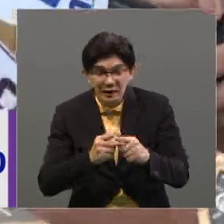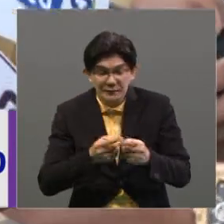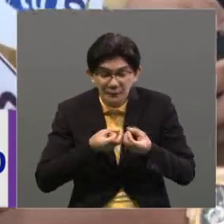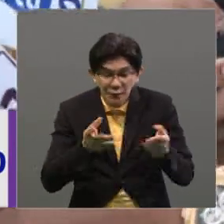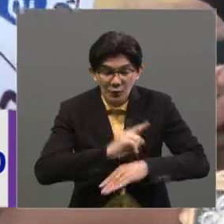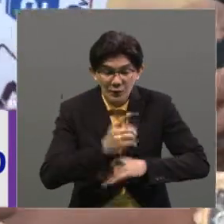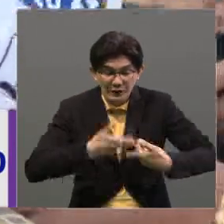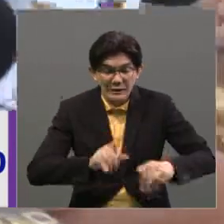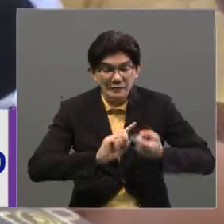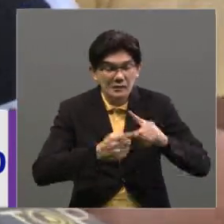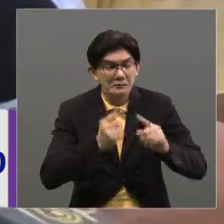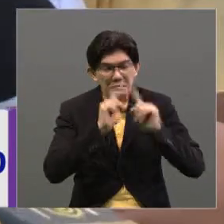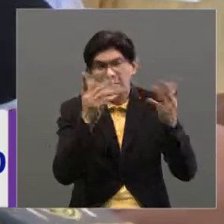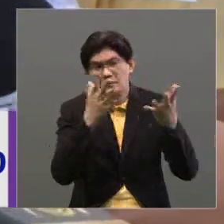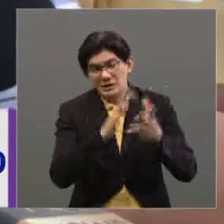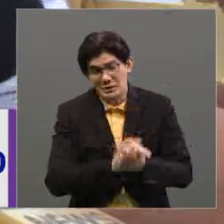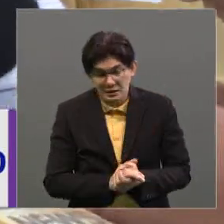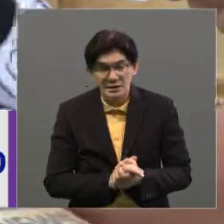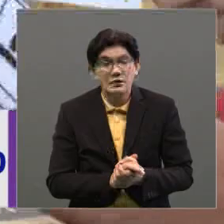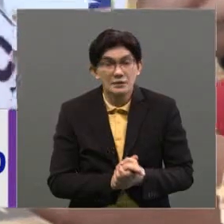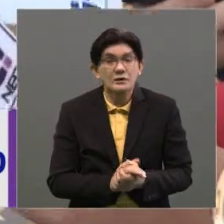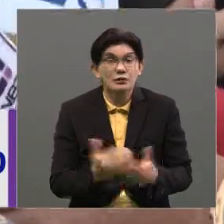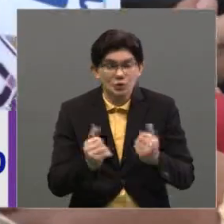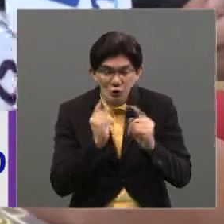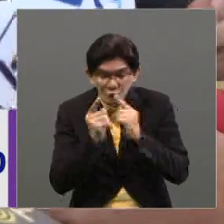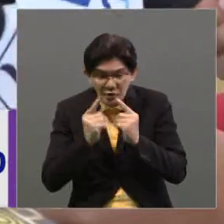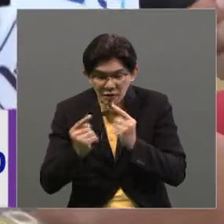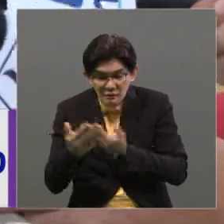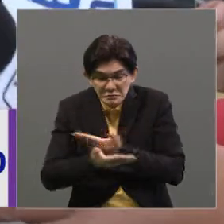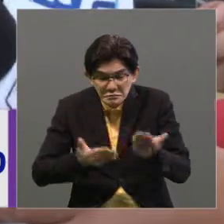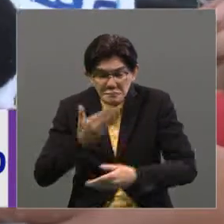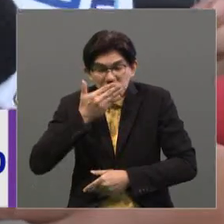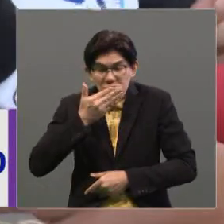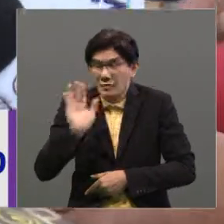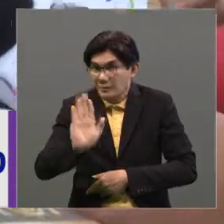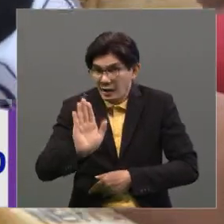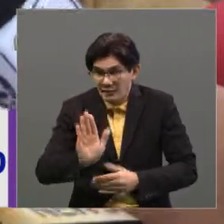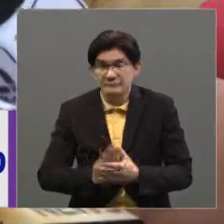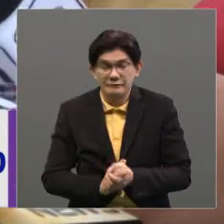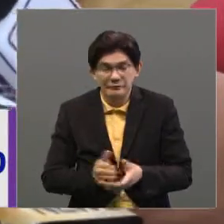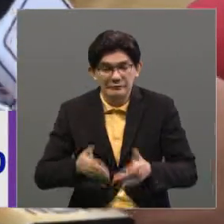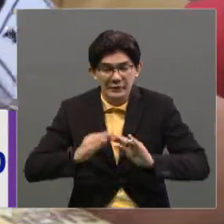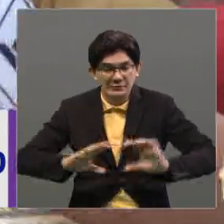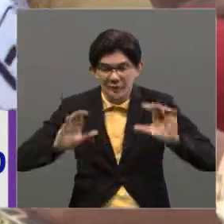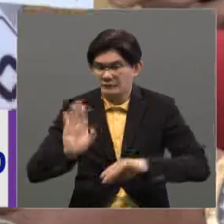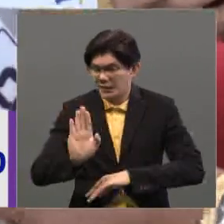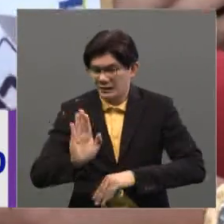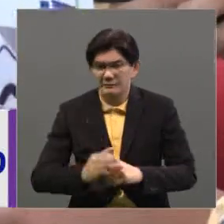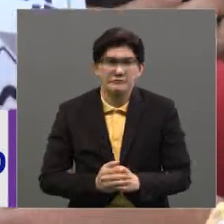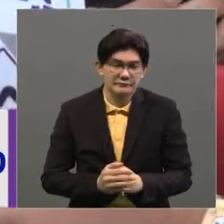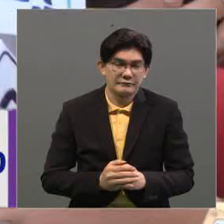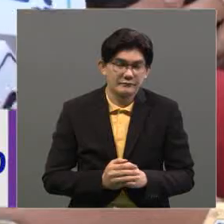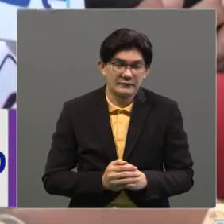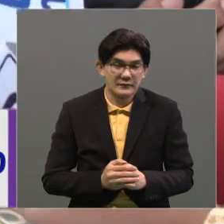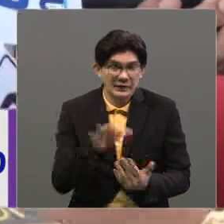วยพรวันเกิดเพื่อนแต่ที่ยืนยันได้ก็คือไม่ใช่เป็นการไปคุยเรื่องการเมืองหรือว่าดีลจัดตั้งรัฐบาลอย่างแน่นอนส่ว